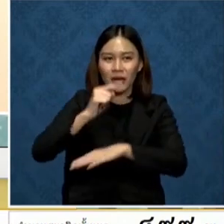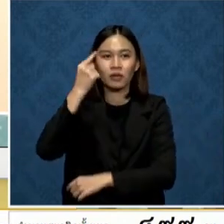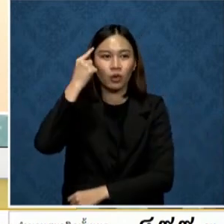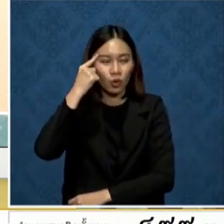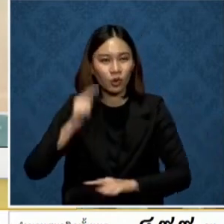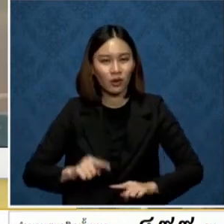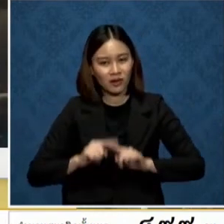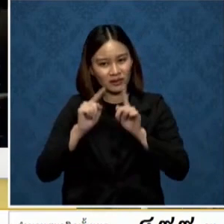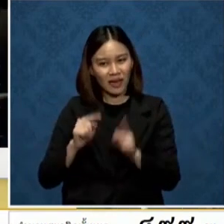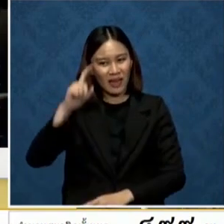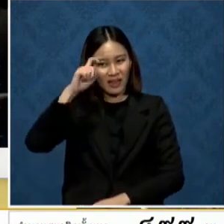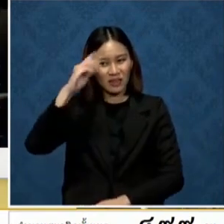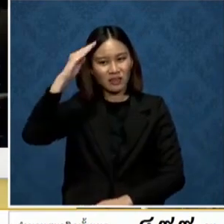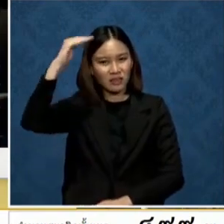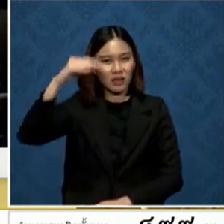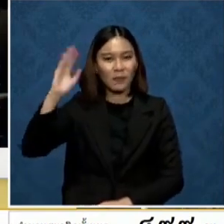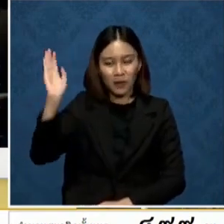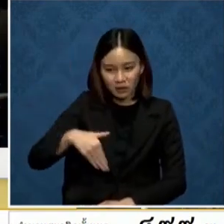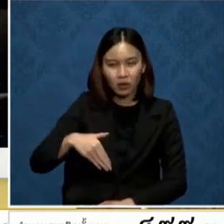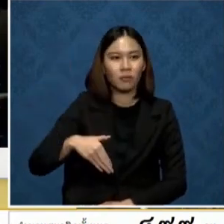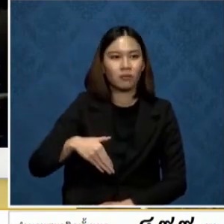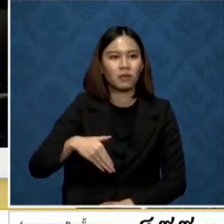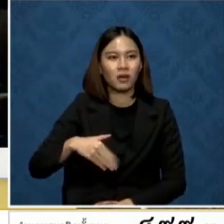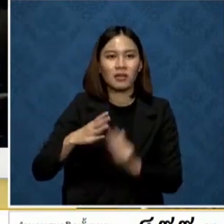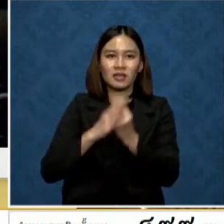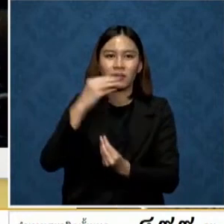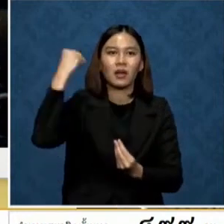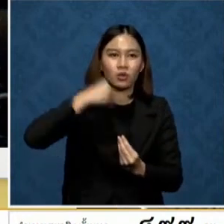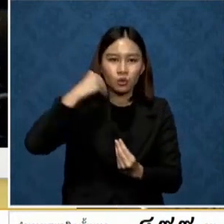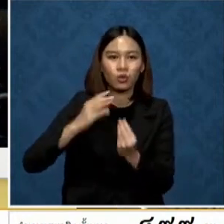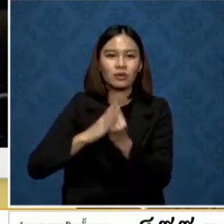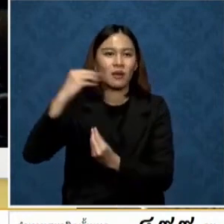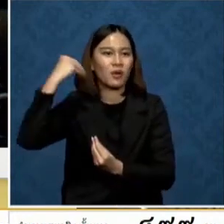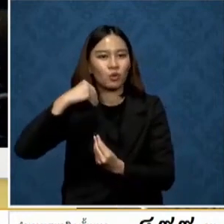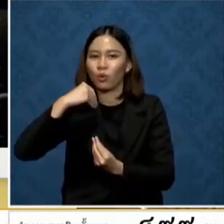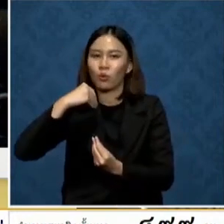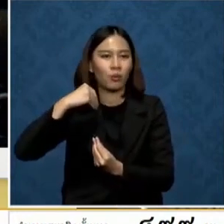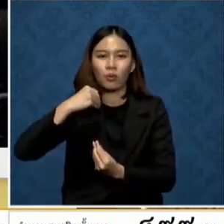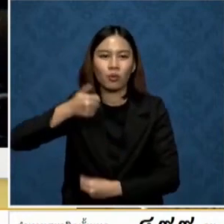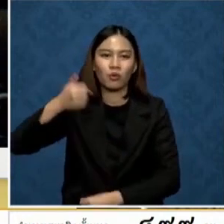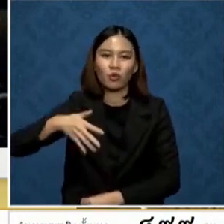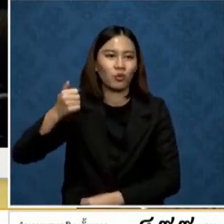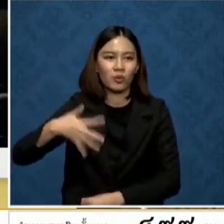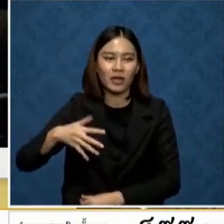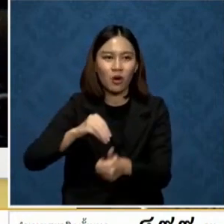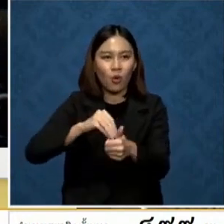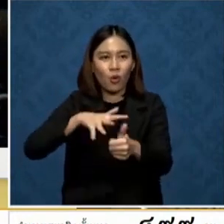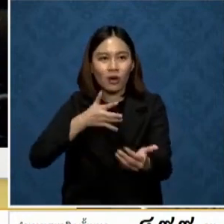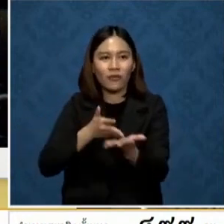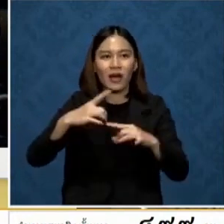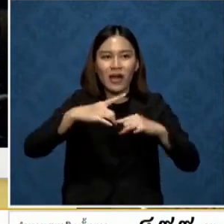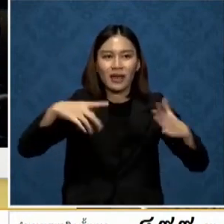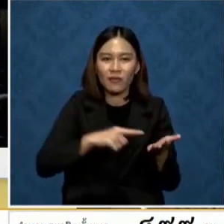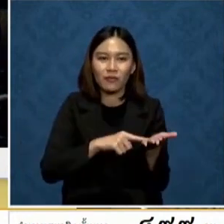แต่จะให้ท่านมาตอบสมัยนึงทุกสัปดาห์ทุกสัปดาห์ทุกสดาไม่ได้ให้ผู้นำฝ่ายค้านเป็นคน